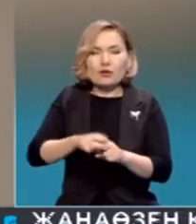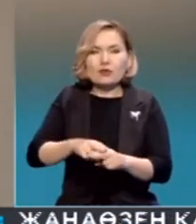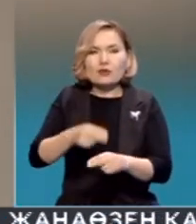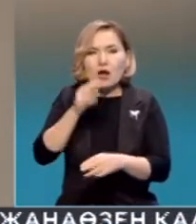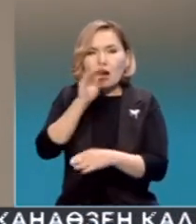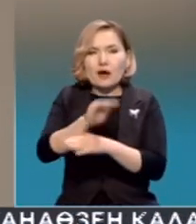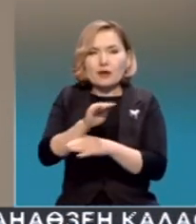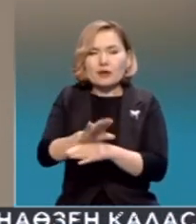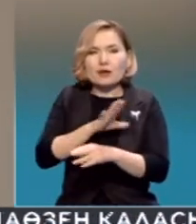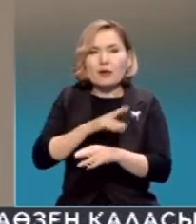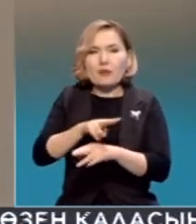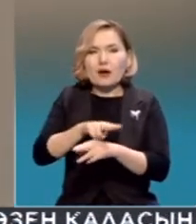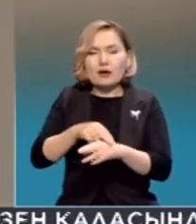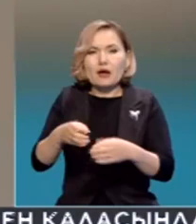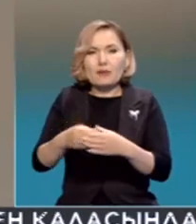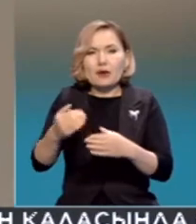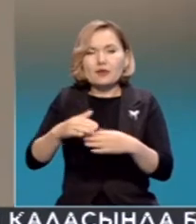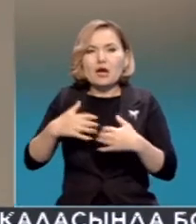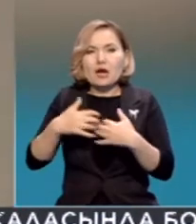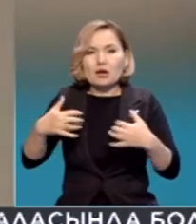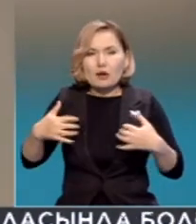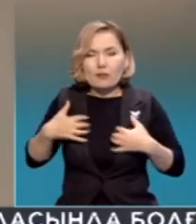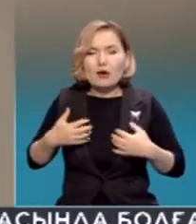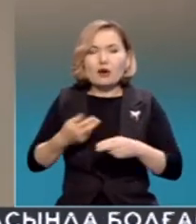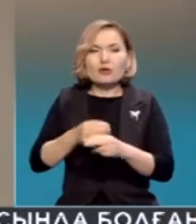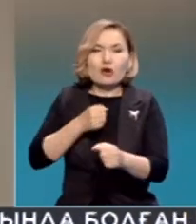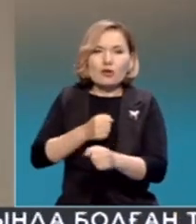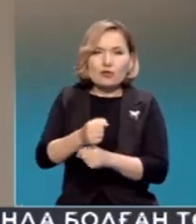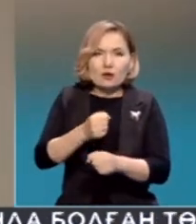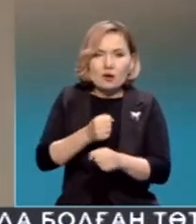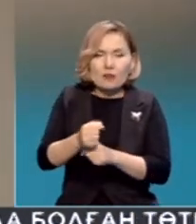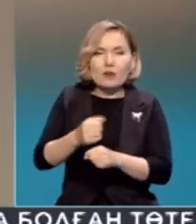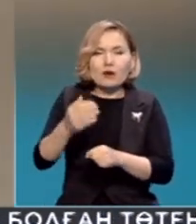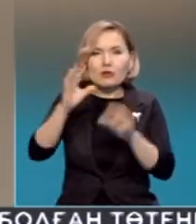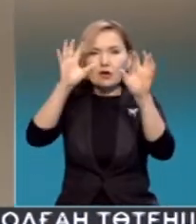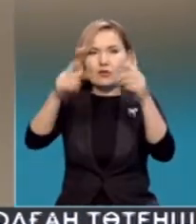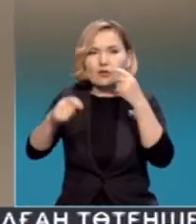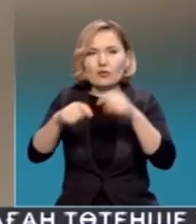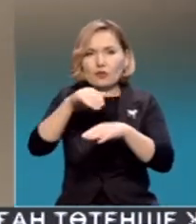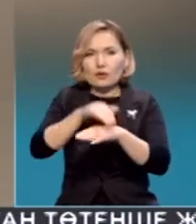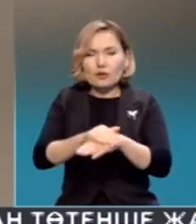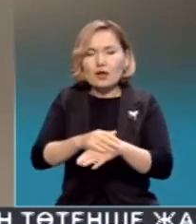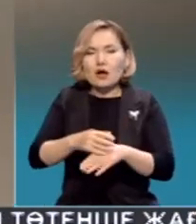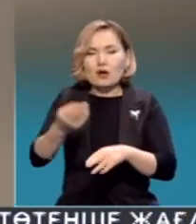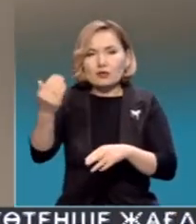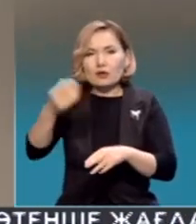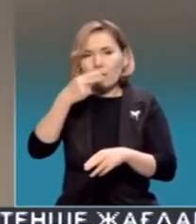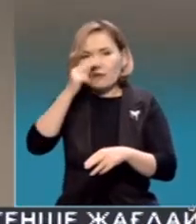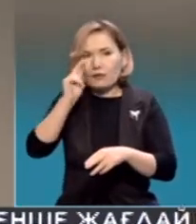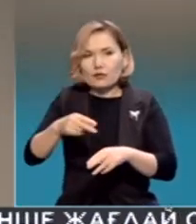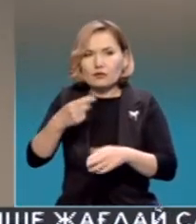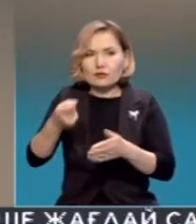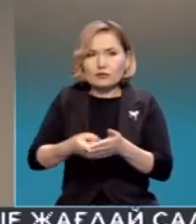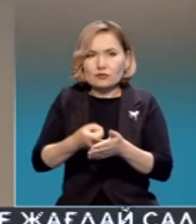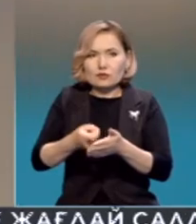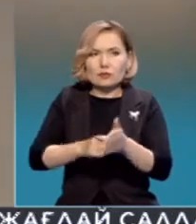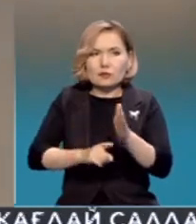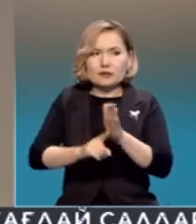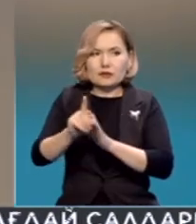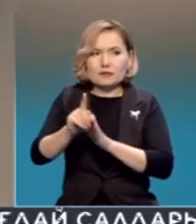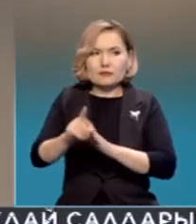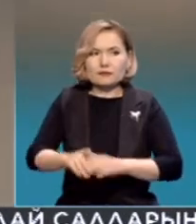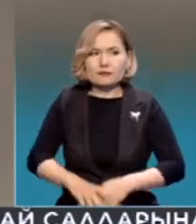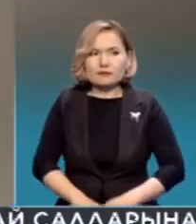Ал полиция бөлімінің мамандары жануарларға қатыгездікпен қарау бабы бойынша сотқа дейінгі тергеу басталғанын хабарлады.